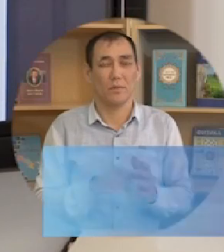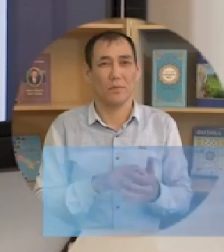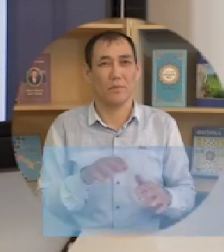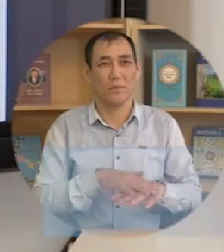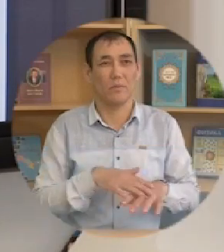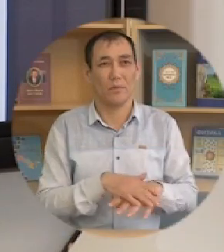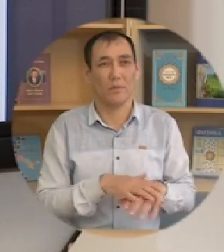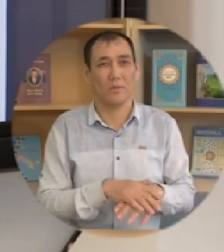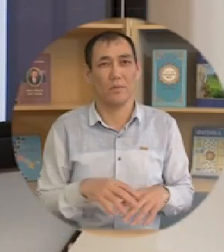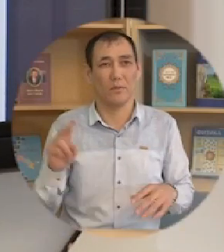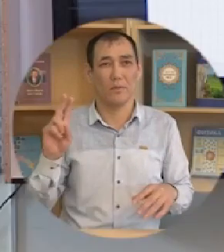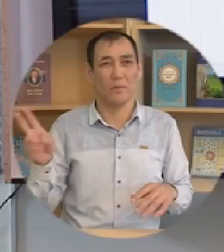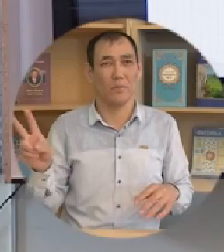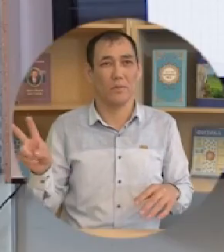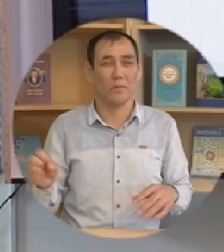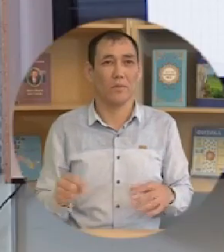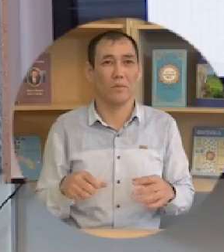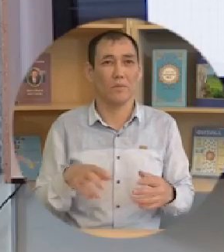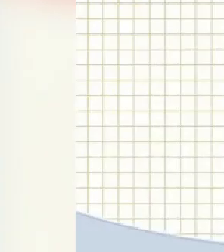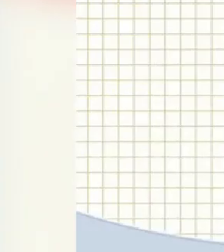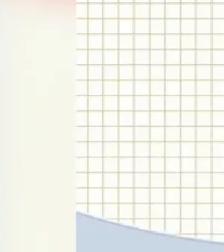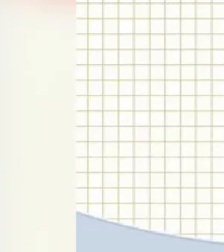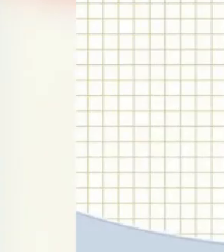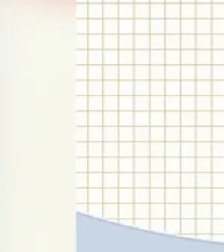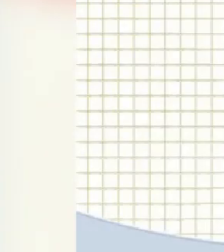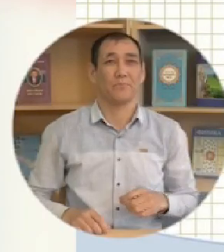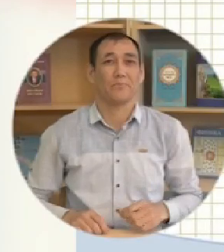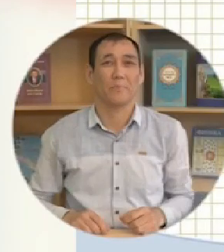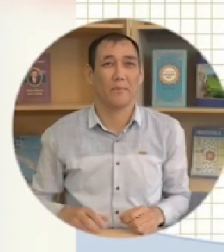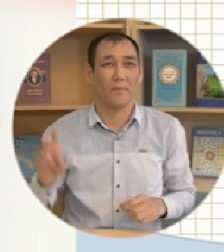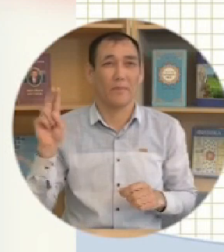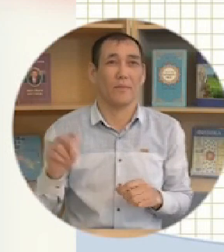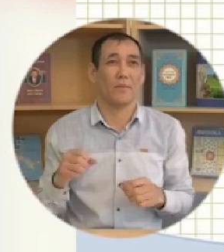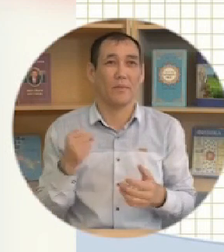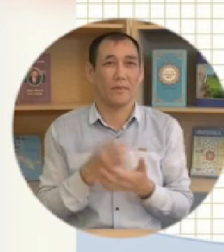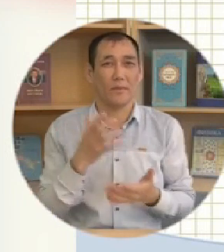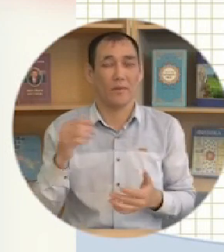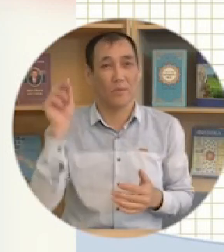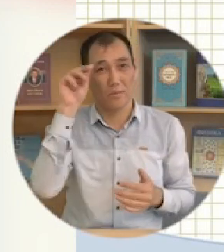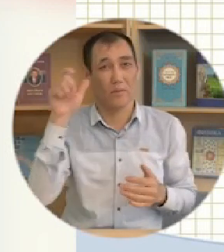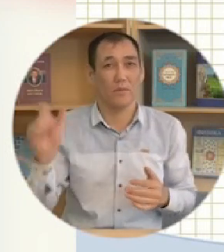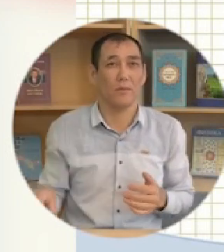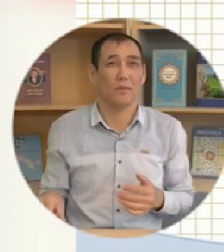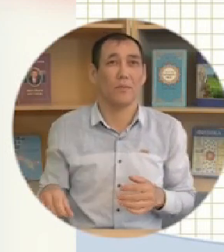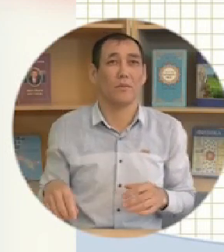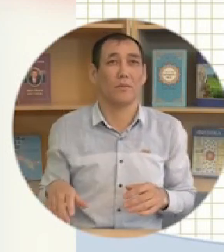жәрдемінде мәселелер шешу темасын өтеміз. Азиз оқушылар,